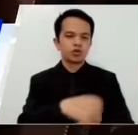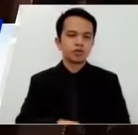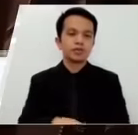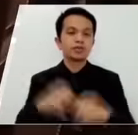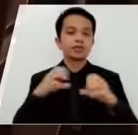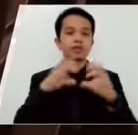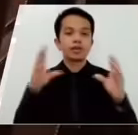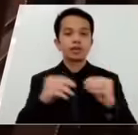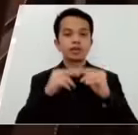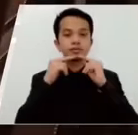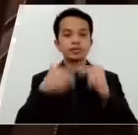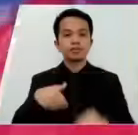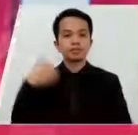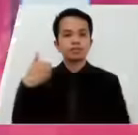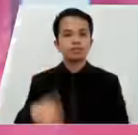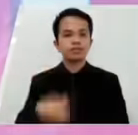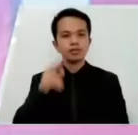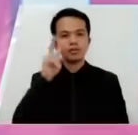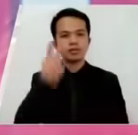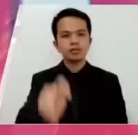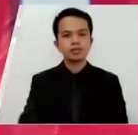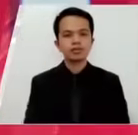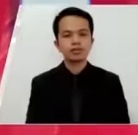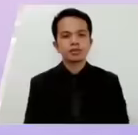Integrated News, Chino Gaston ang inyong saksi.